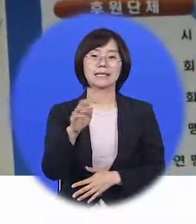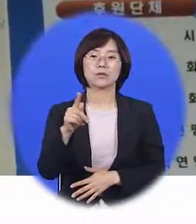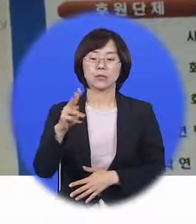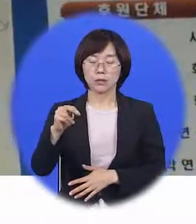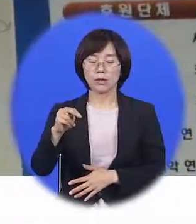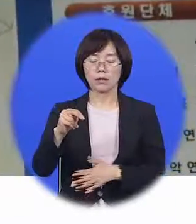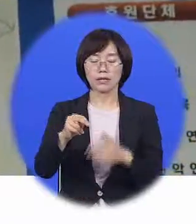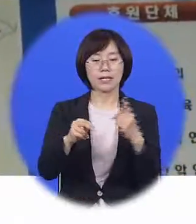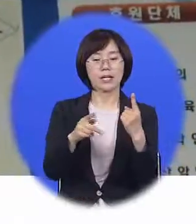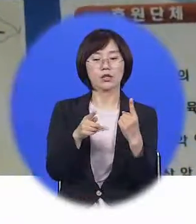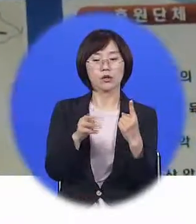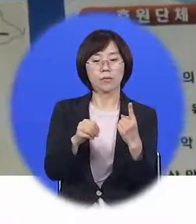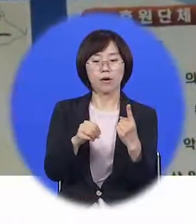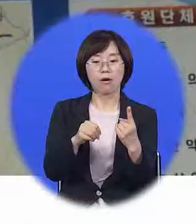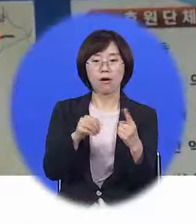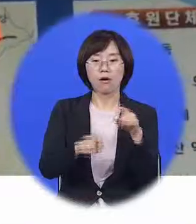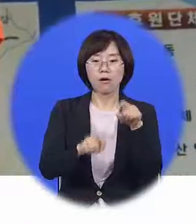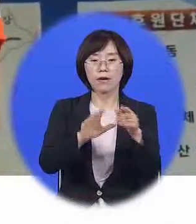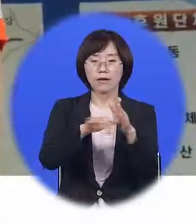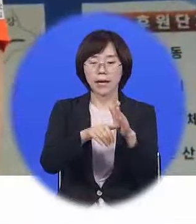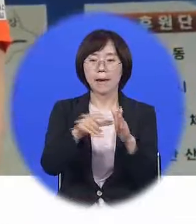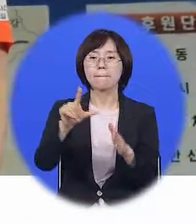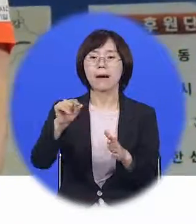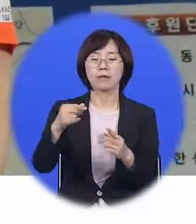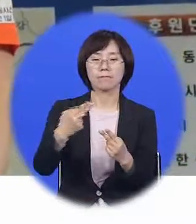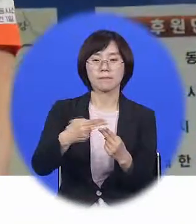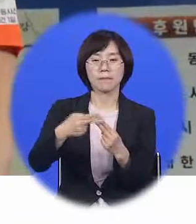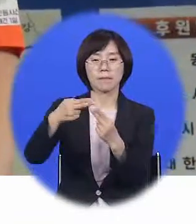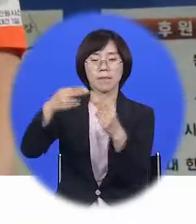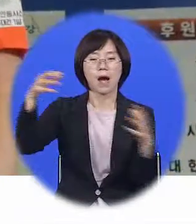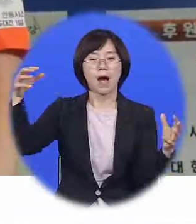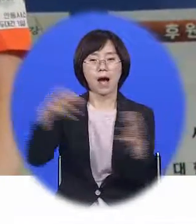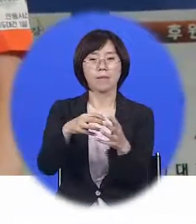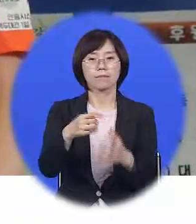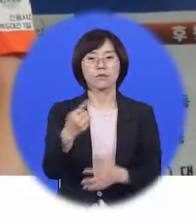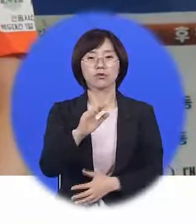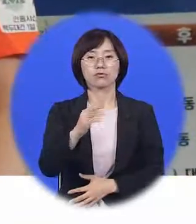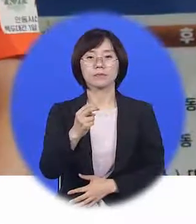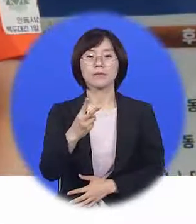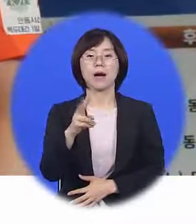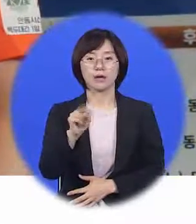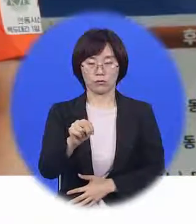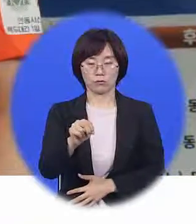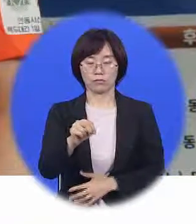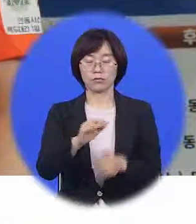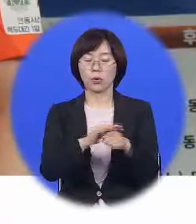구간을 1km씩 걸을 때마다 만 원씩 적립해 모은 1092만 5천 원을